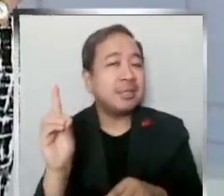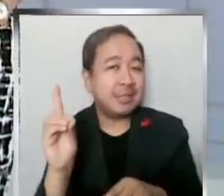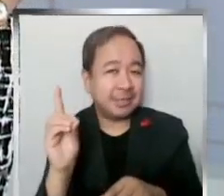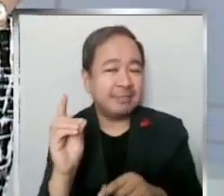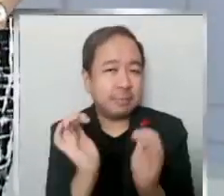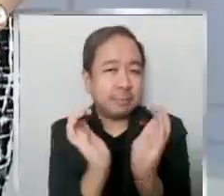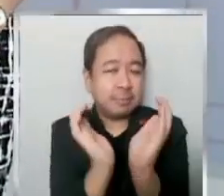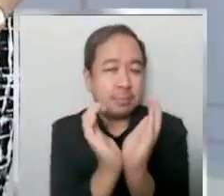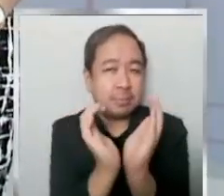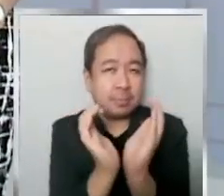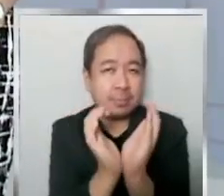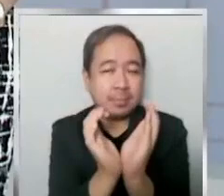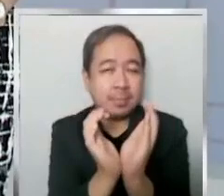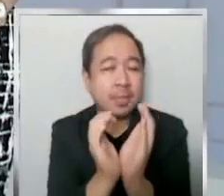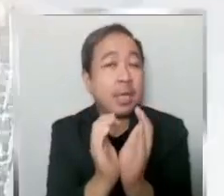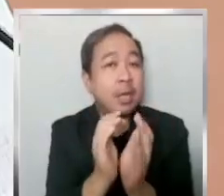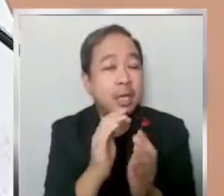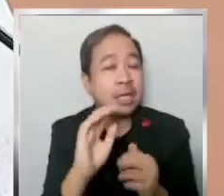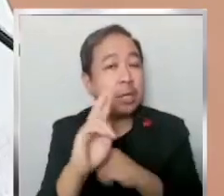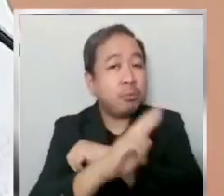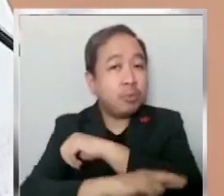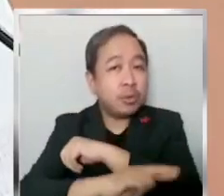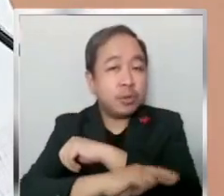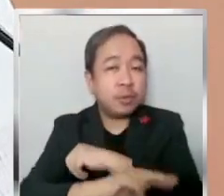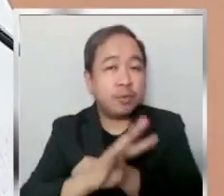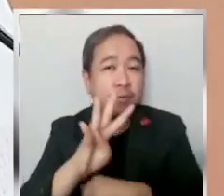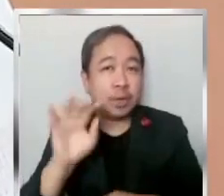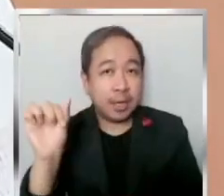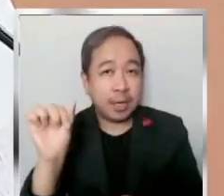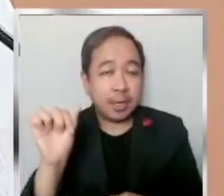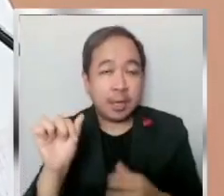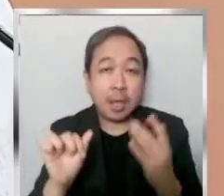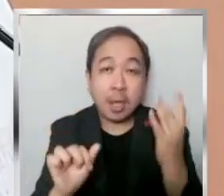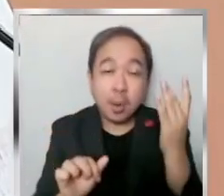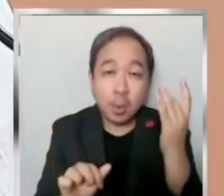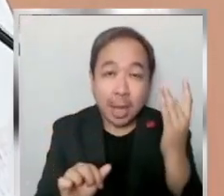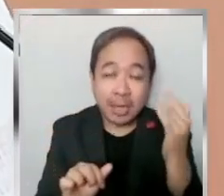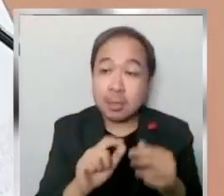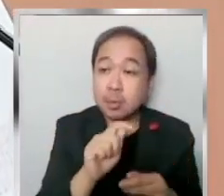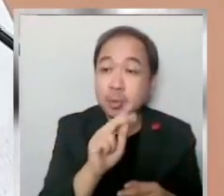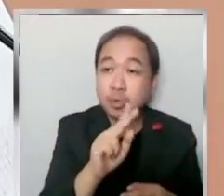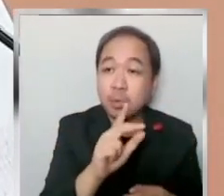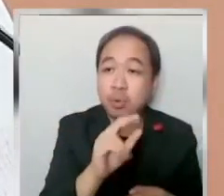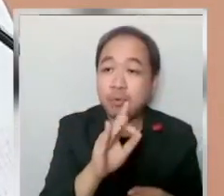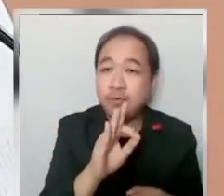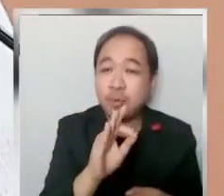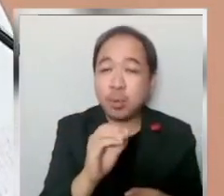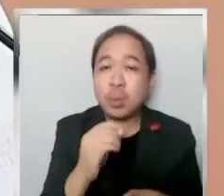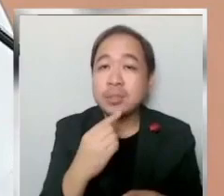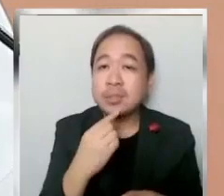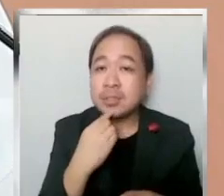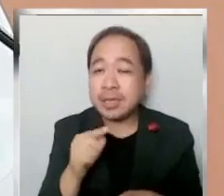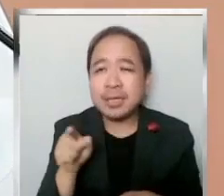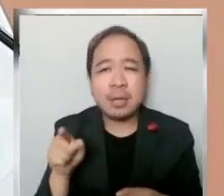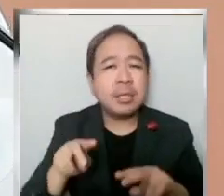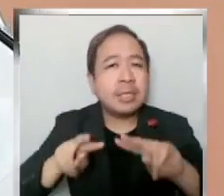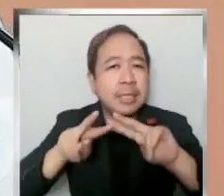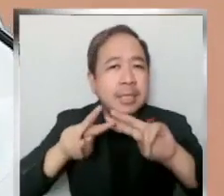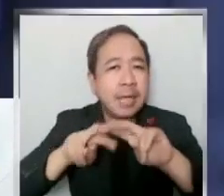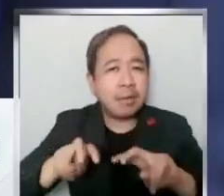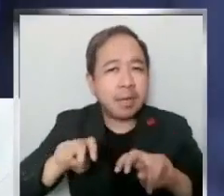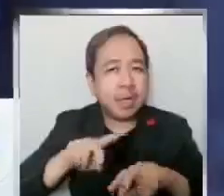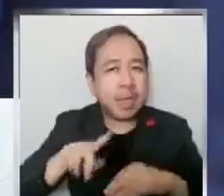DSWD Calabarzon. Ayon kay Secretary Erwin Tulfo, ito raw ay para bigyan daan ang imbestigasyon sa reklamo